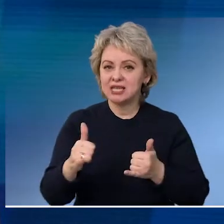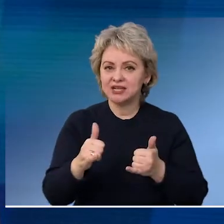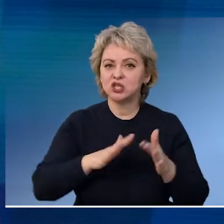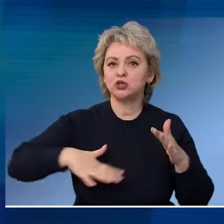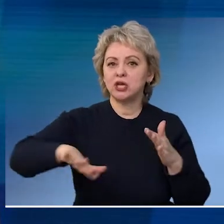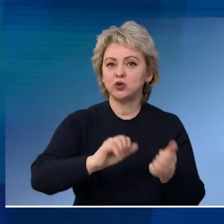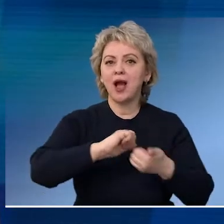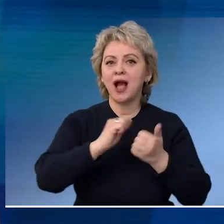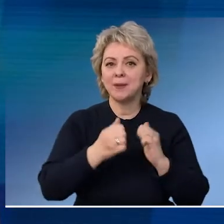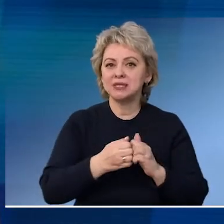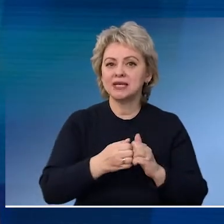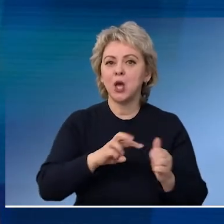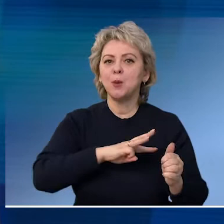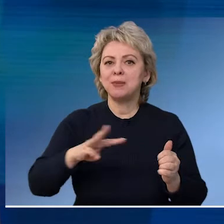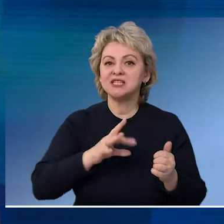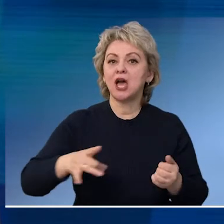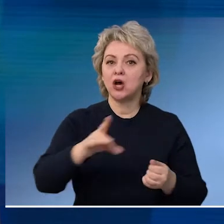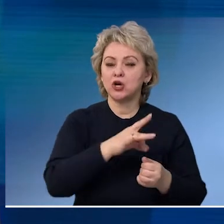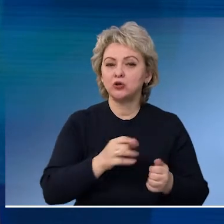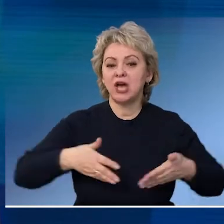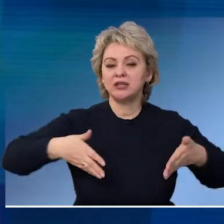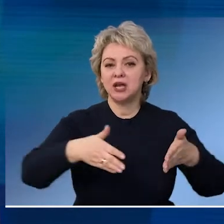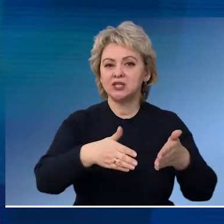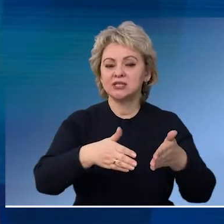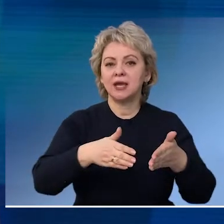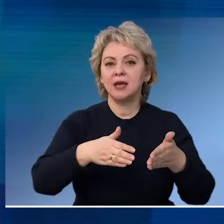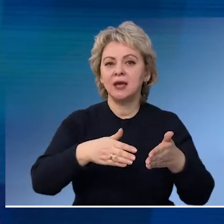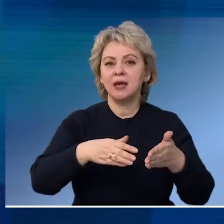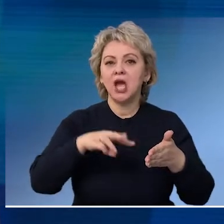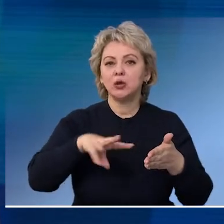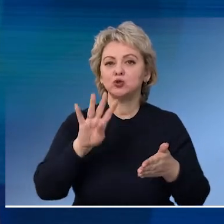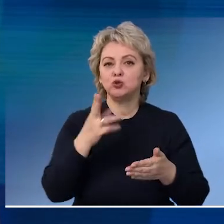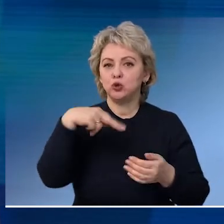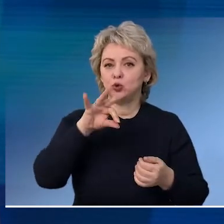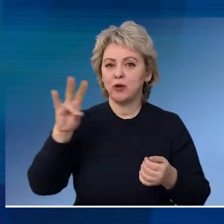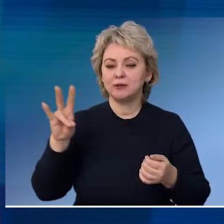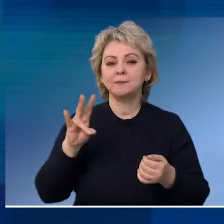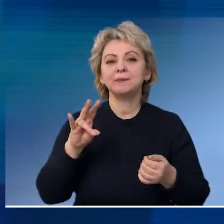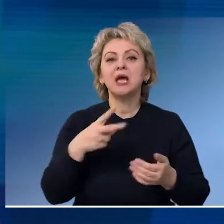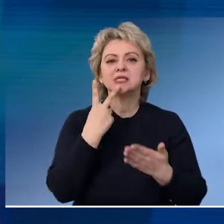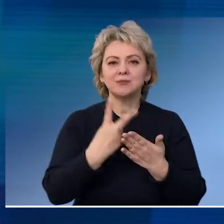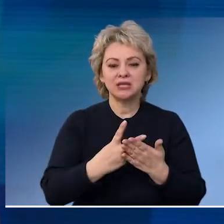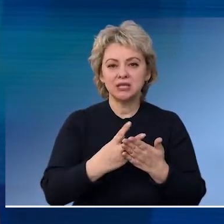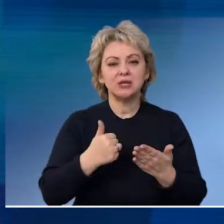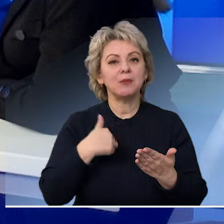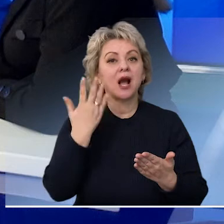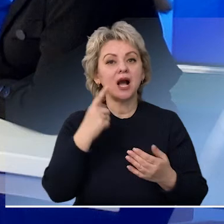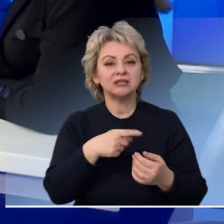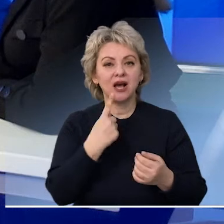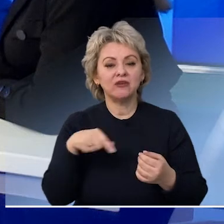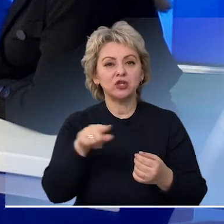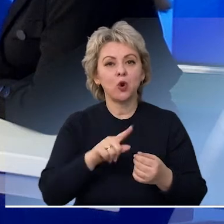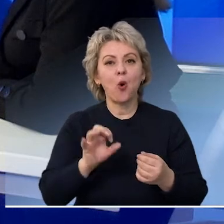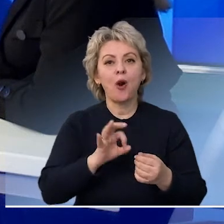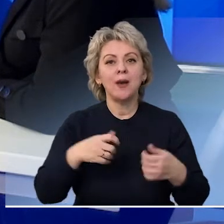сервиса на территории Каменского и Миллеровского района вдоль автомагистрали М4 ДОН. Ну, смотрите, мы когда